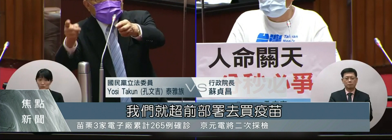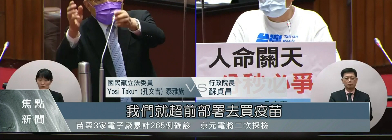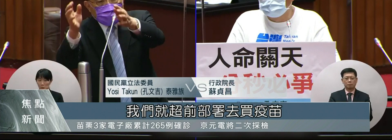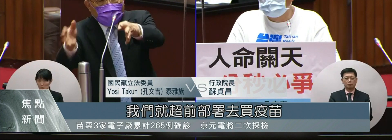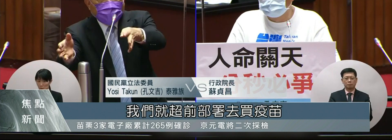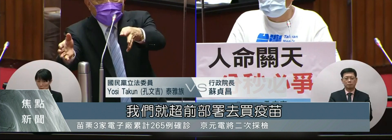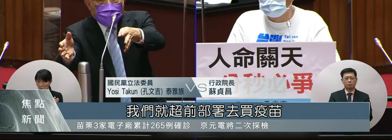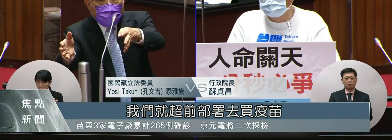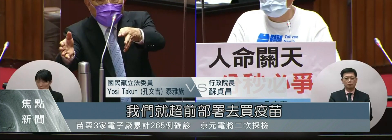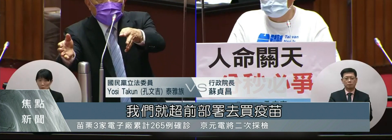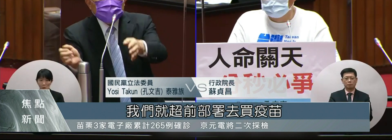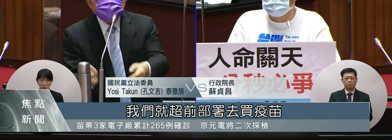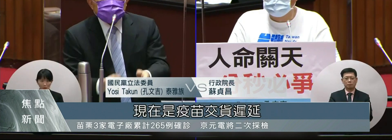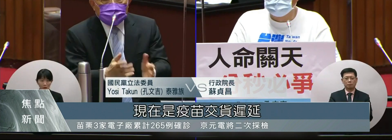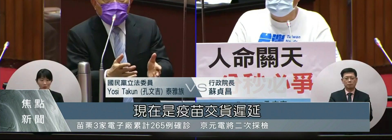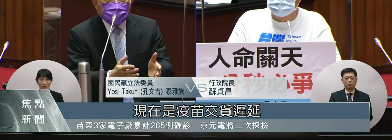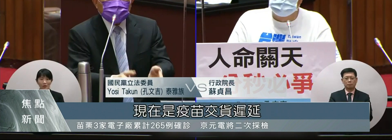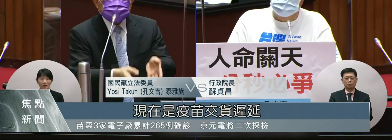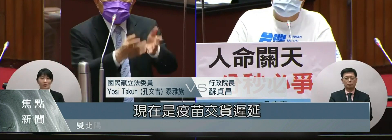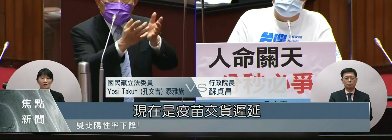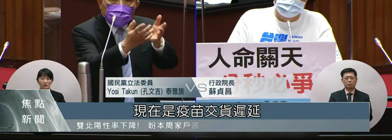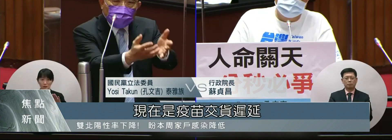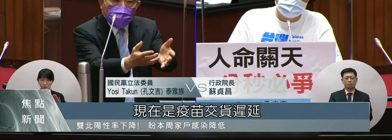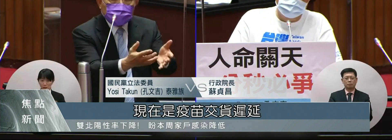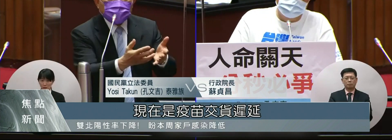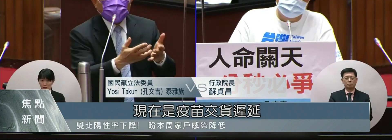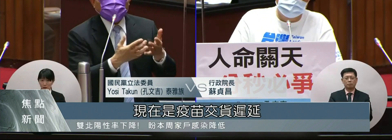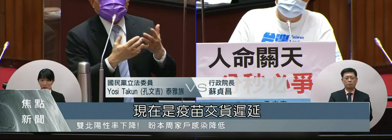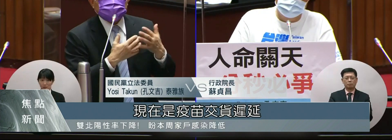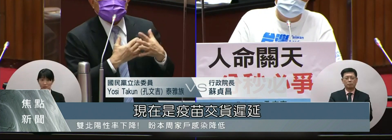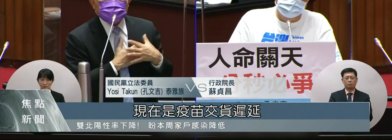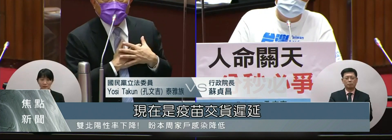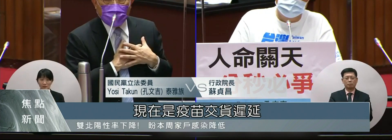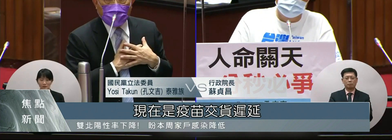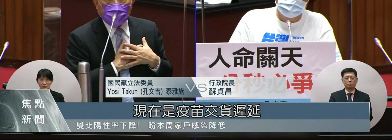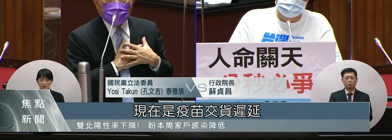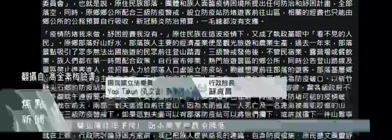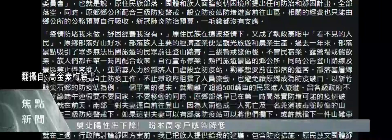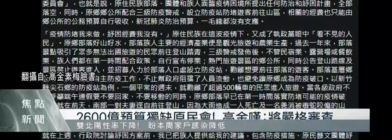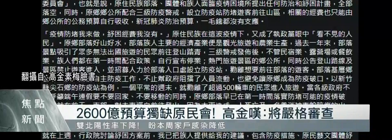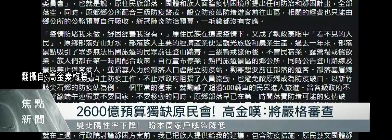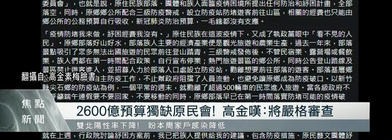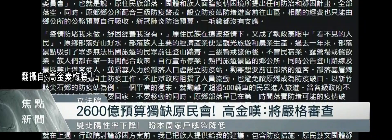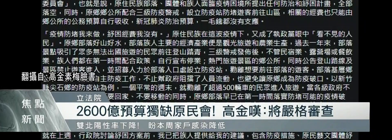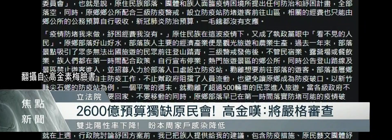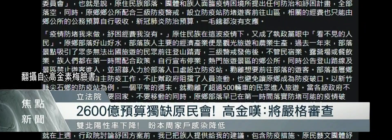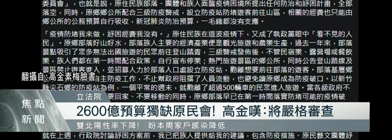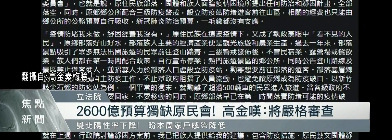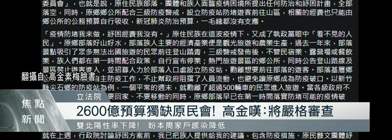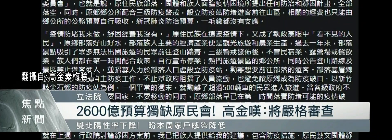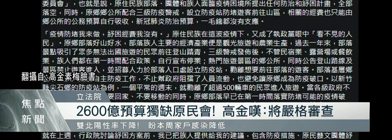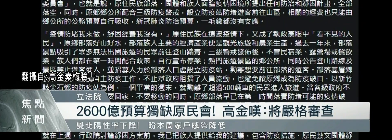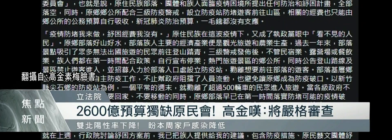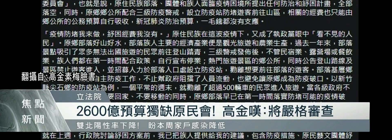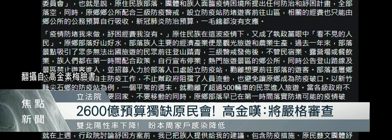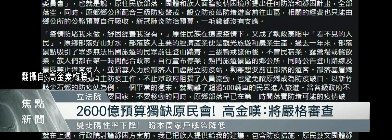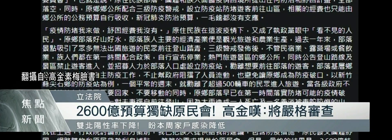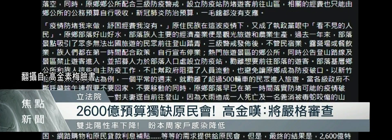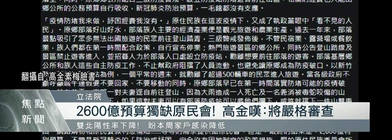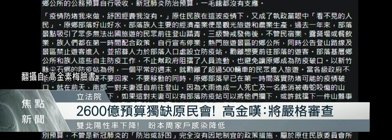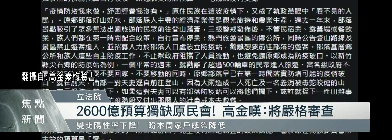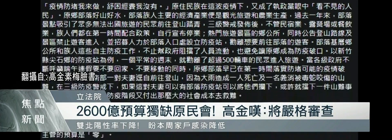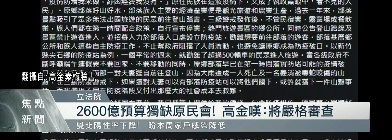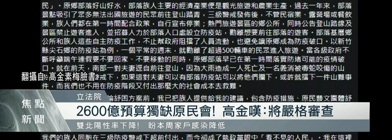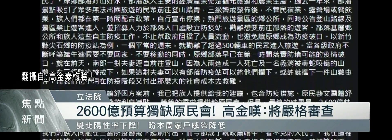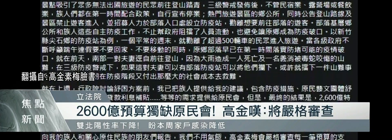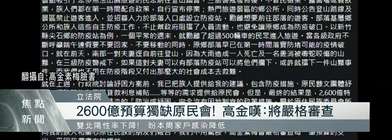超前部署去买疫苗，现在是疫苗交货迟延了。 而无党籍立委高金素梅则透过社群媒